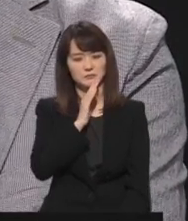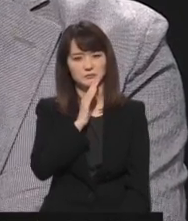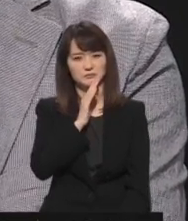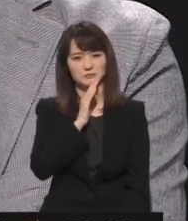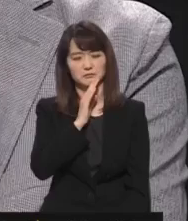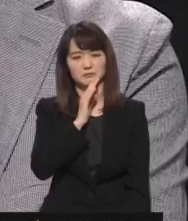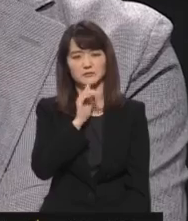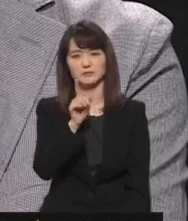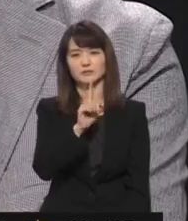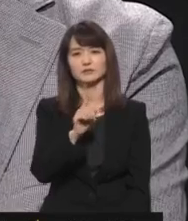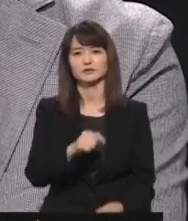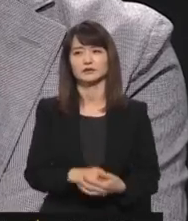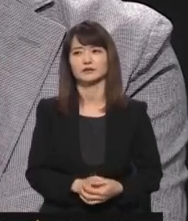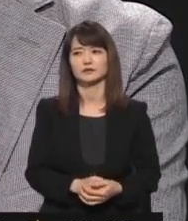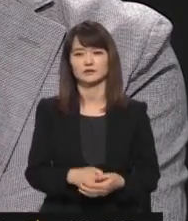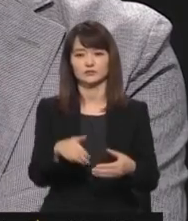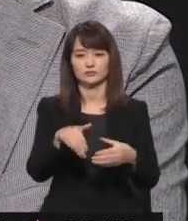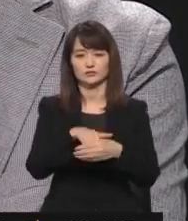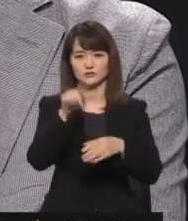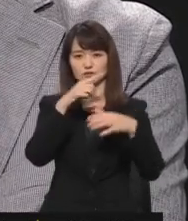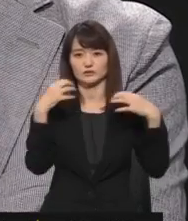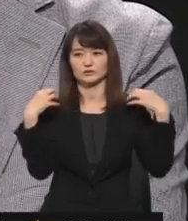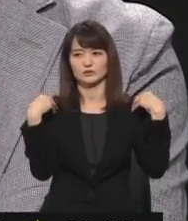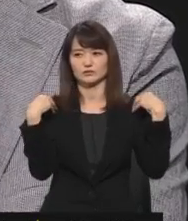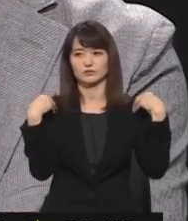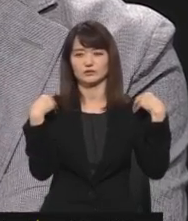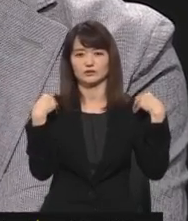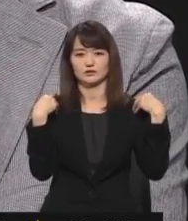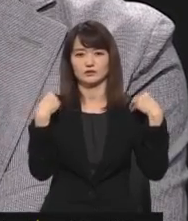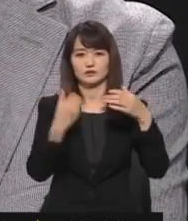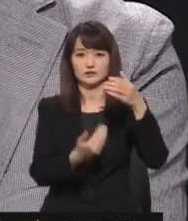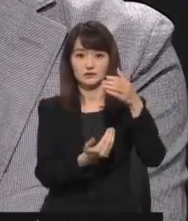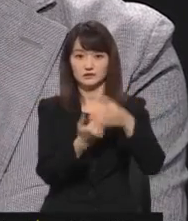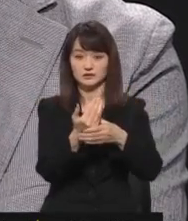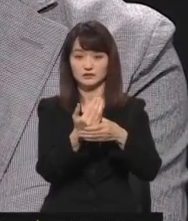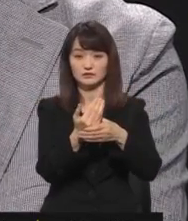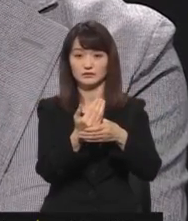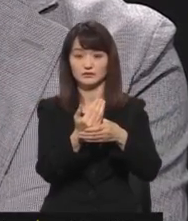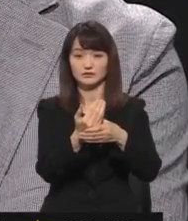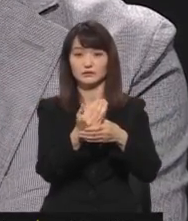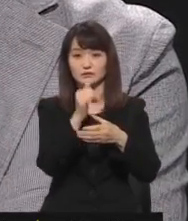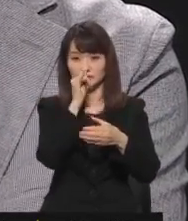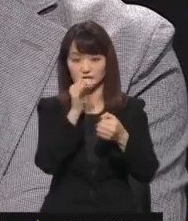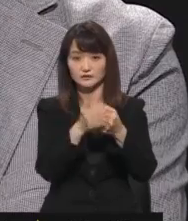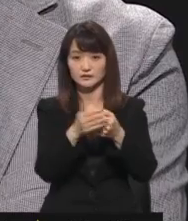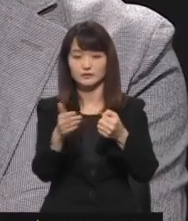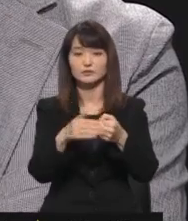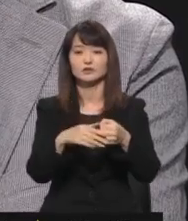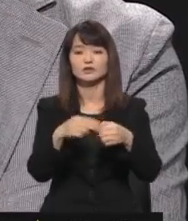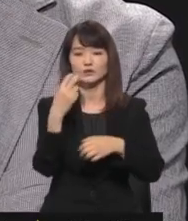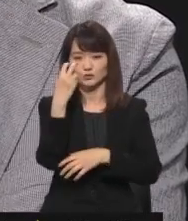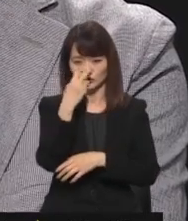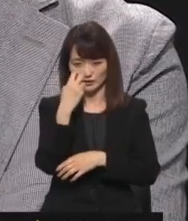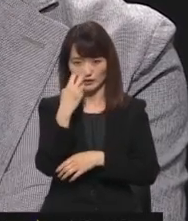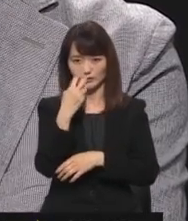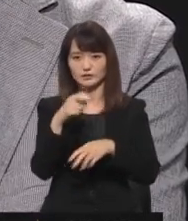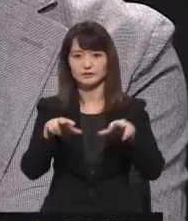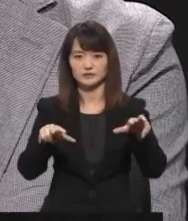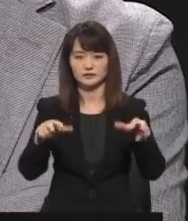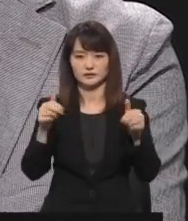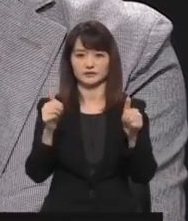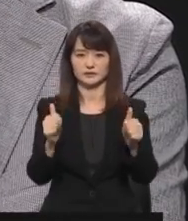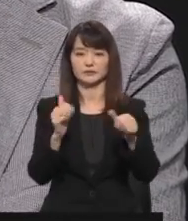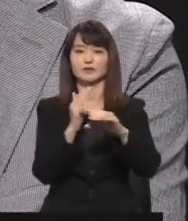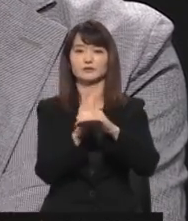그 당시에 문제 인 정권 당시에 이 문제가 불거져 서 그 당시에 수사를 했고 현재 재판이 진행 중에 있고 그 결과는 뭐